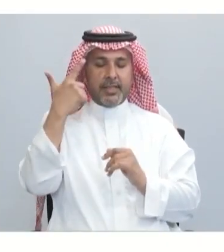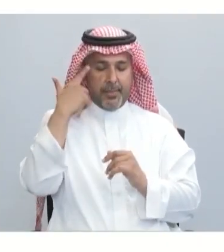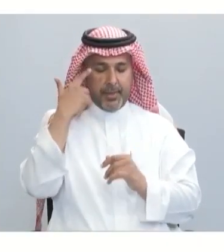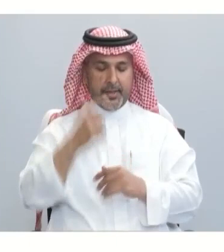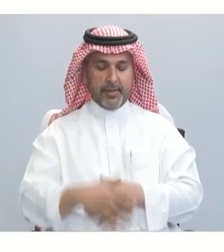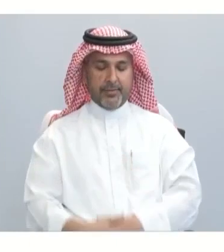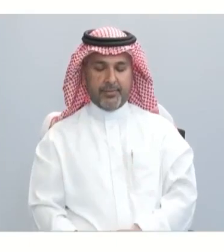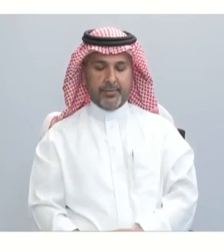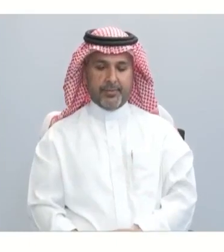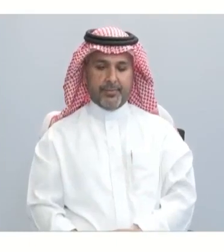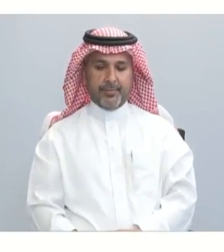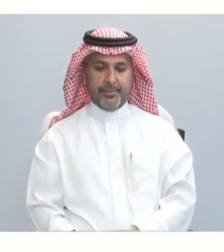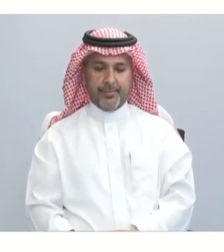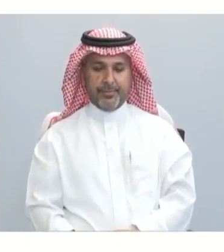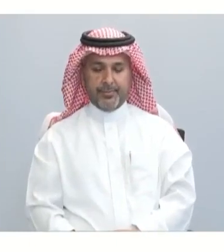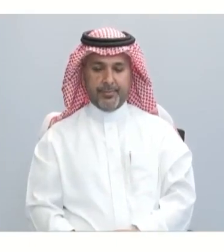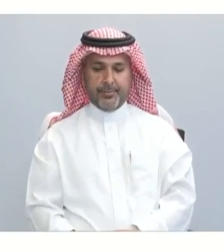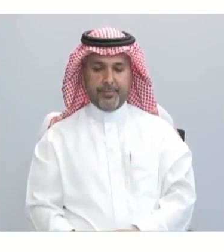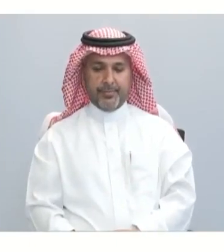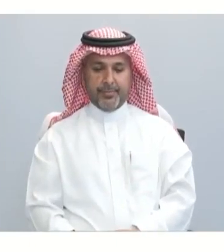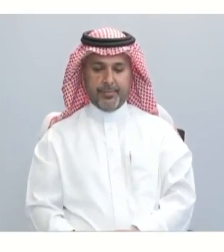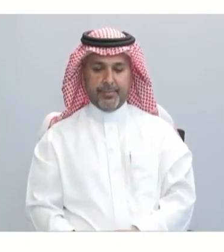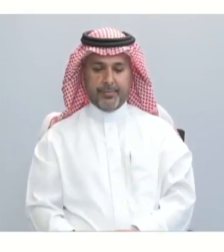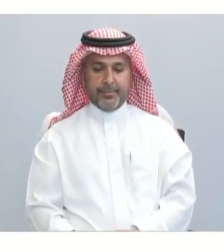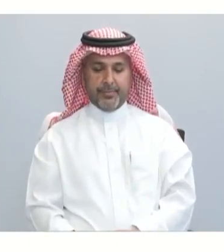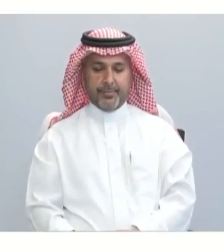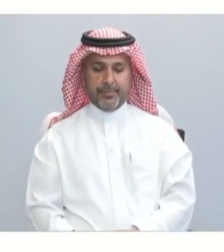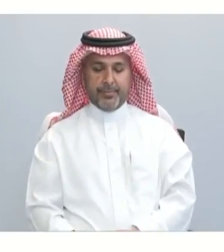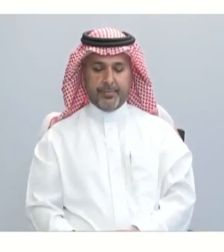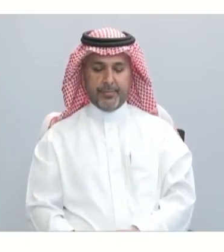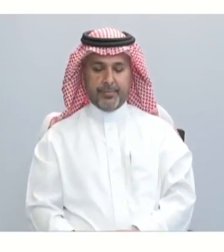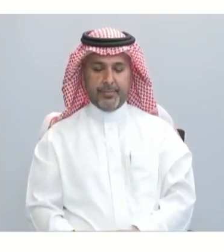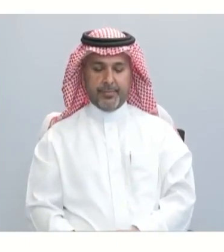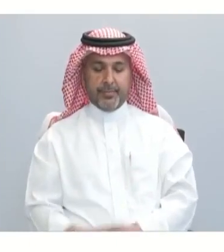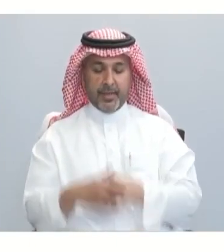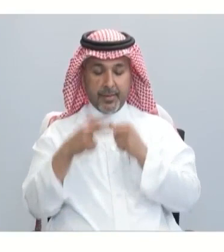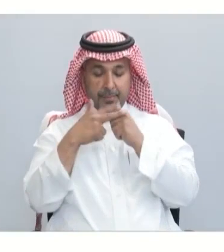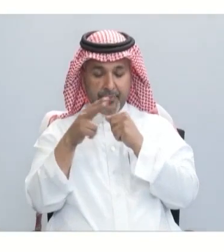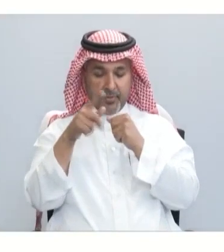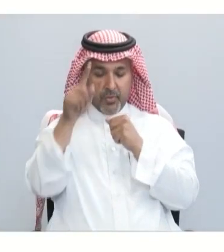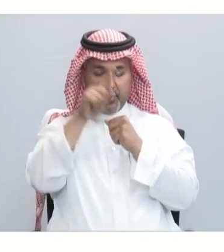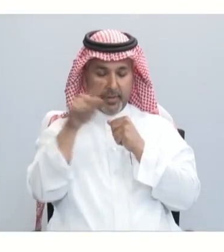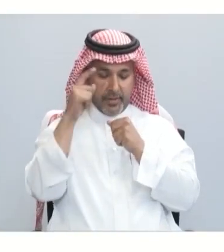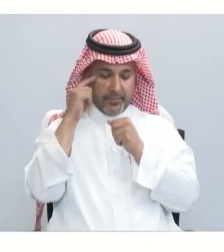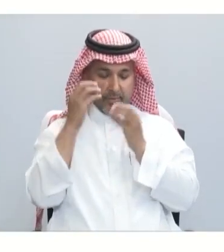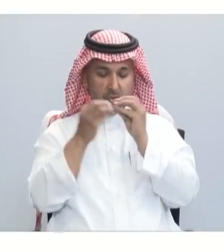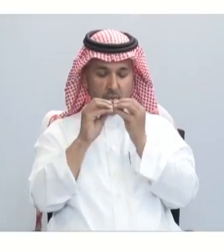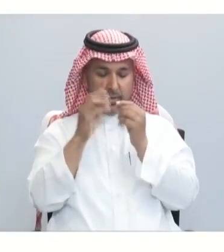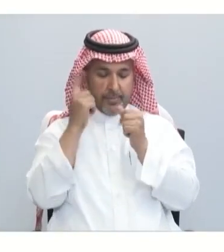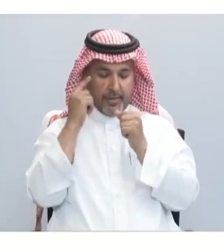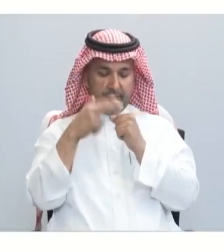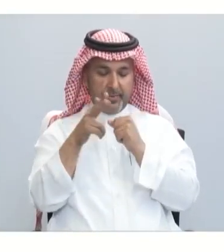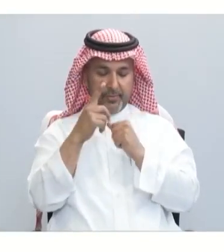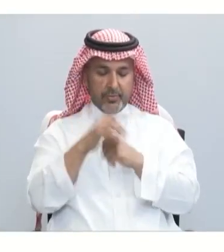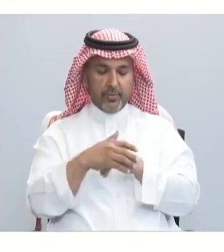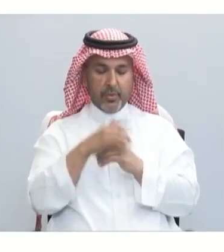اكس اصغر من سبعه يعني نجي للسبعه طبعا مفتوحه لان ما عندنا او يساوي وناخذ القيم اللي